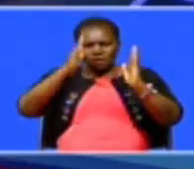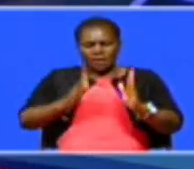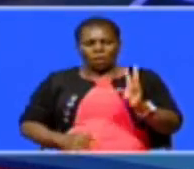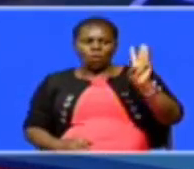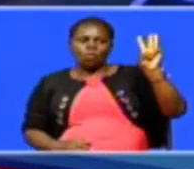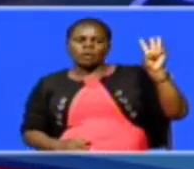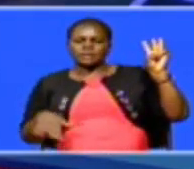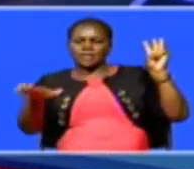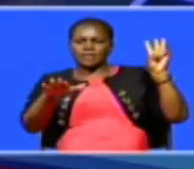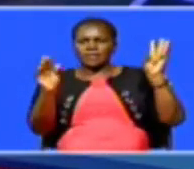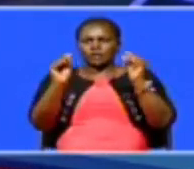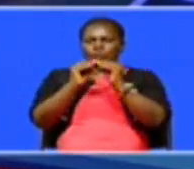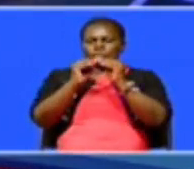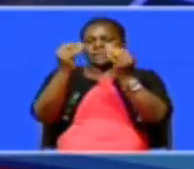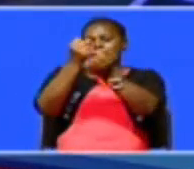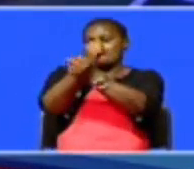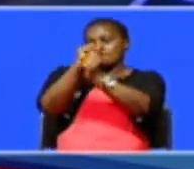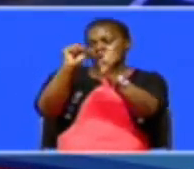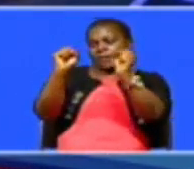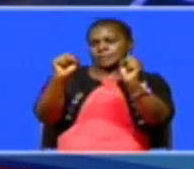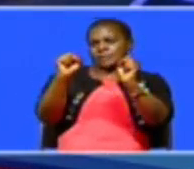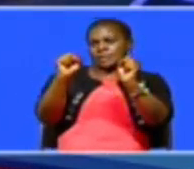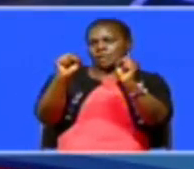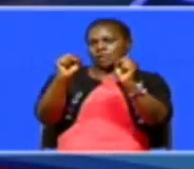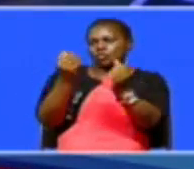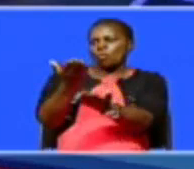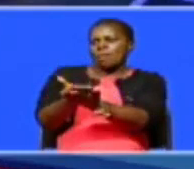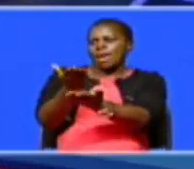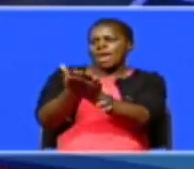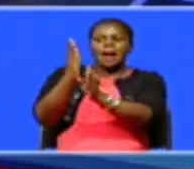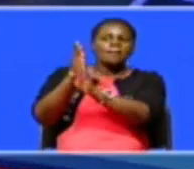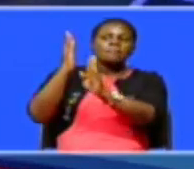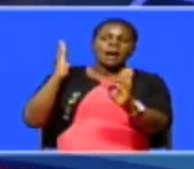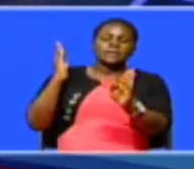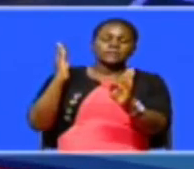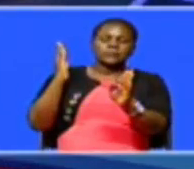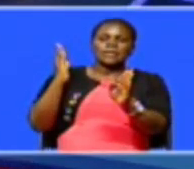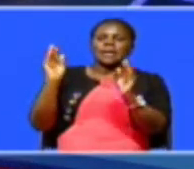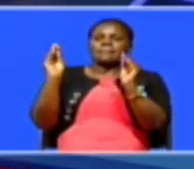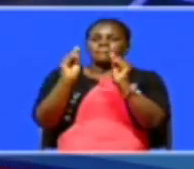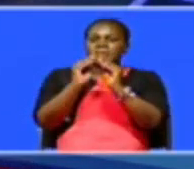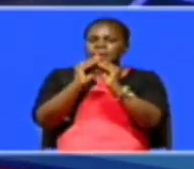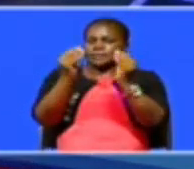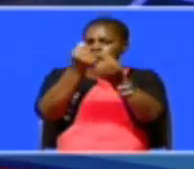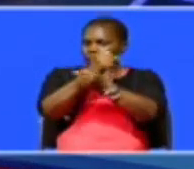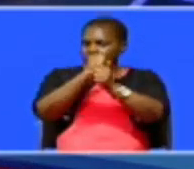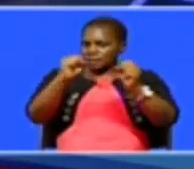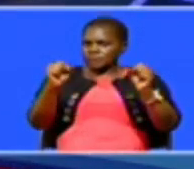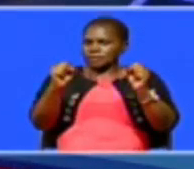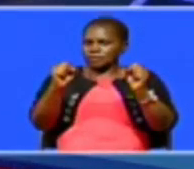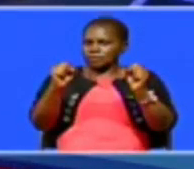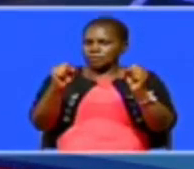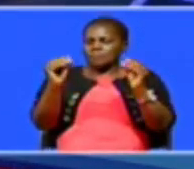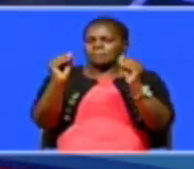la Magharibi kukutana na Rais Kenyatta ili kuomba basi. Atwoli anasema kuwa kikao na Rais kilikuwa hitimisho